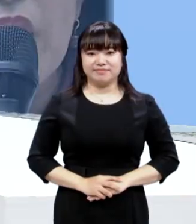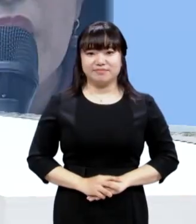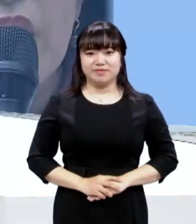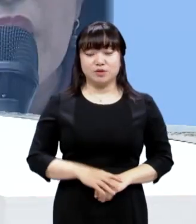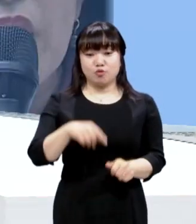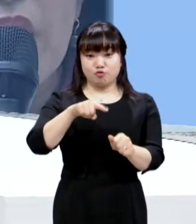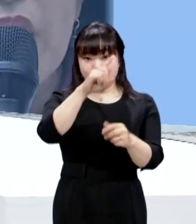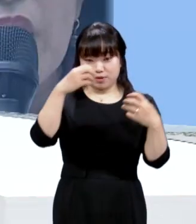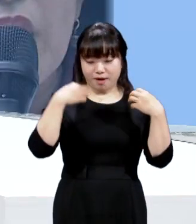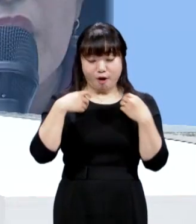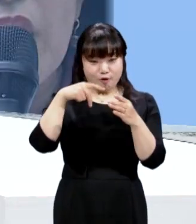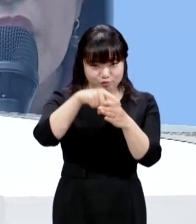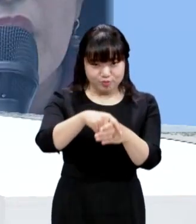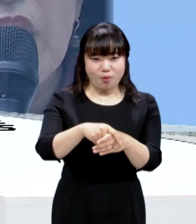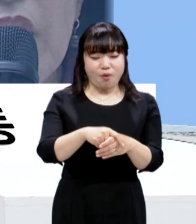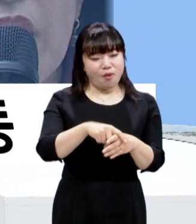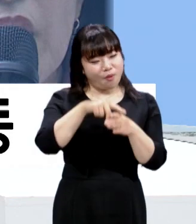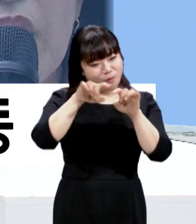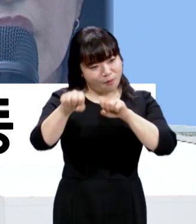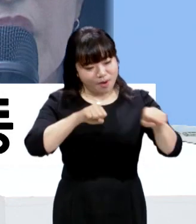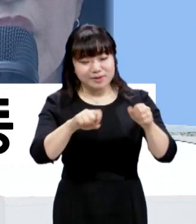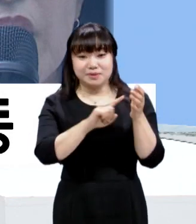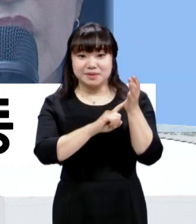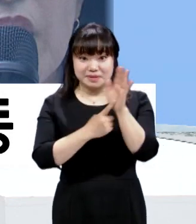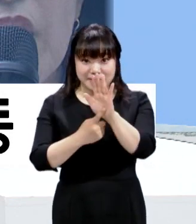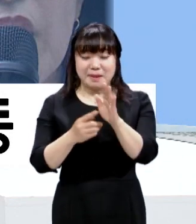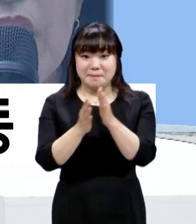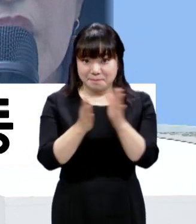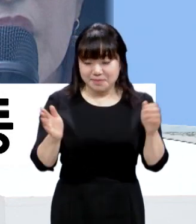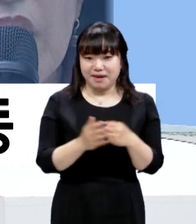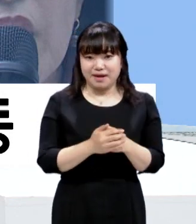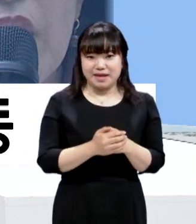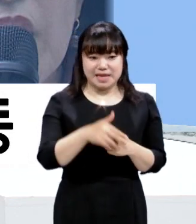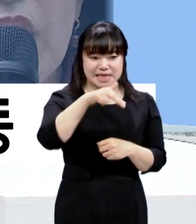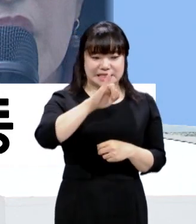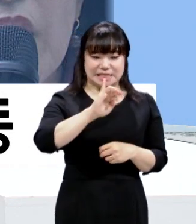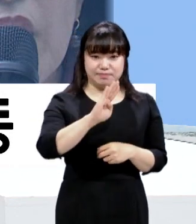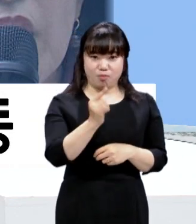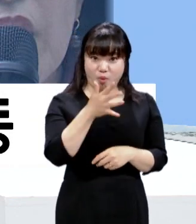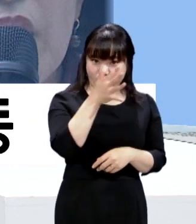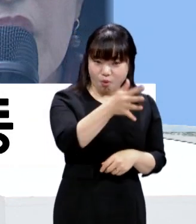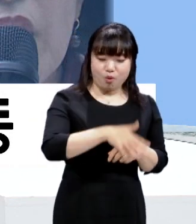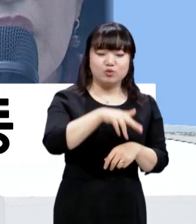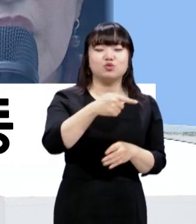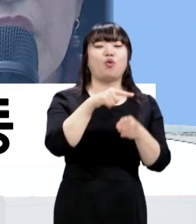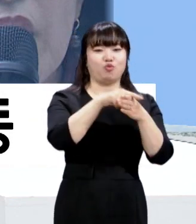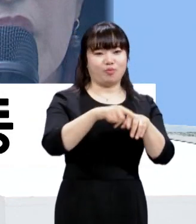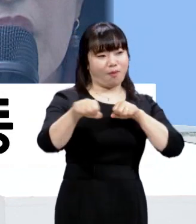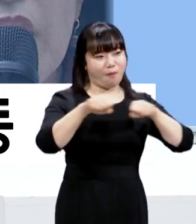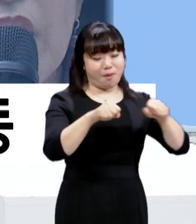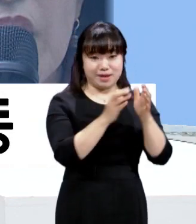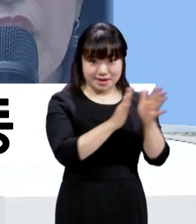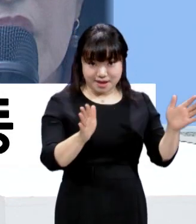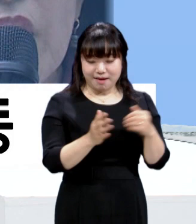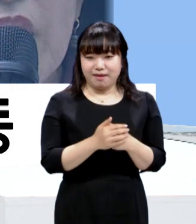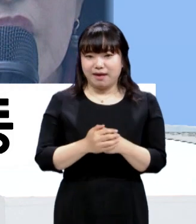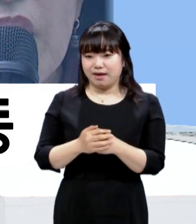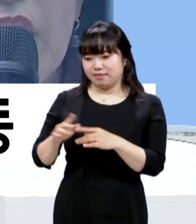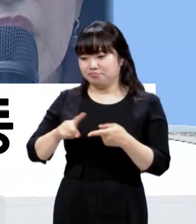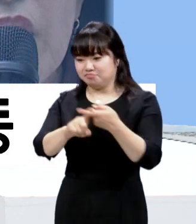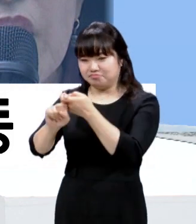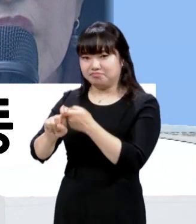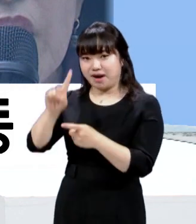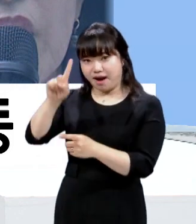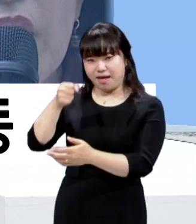4 교육감 후보들의 선거 운동도 한창입니다 진보 진영의 선 일찌감치 조희원 후보가 주목받은 반면 단일 r